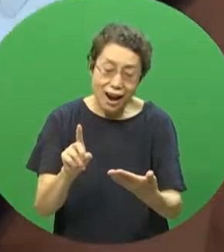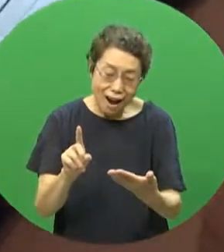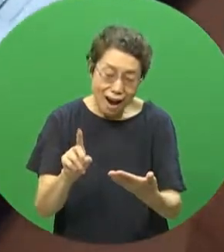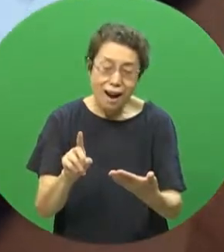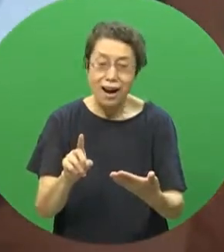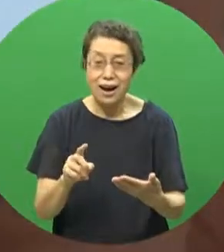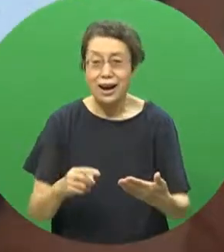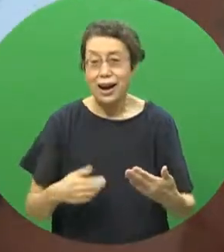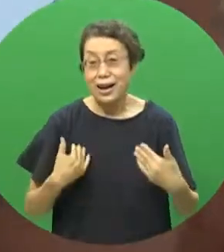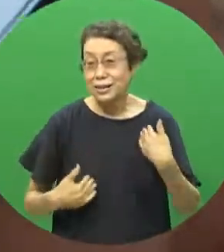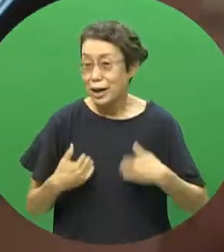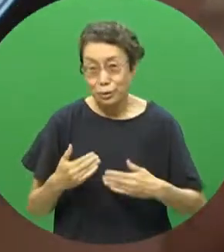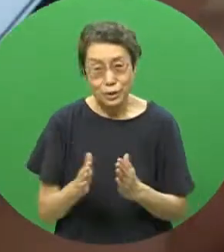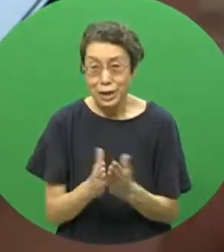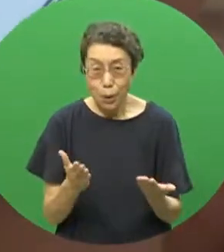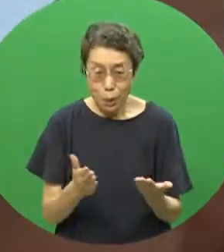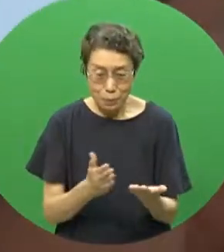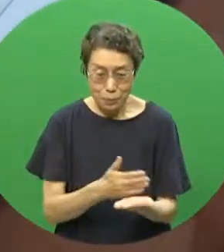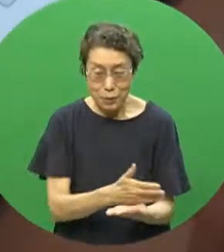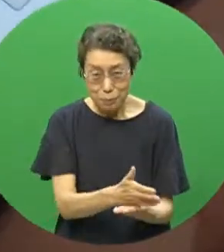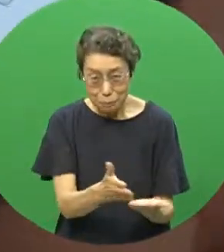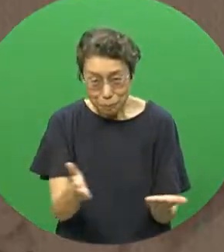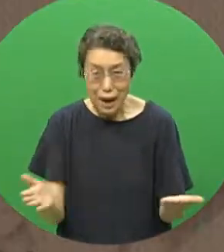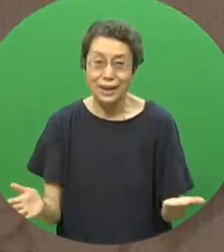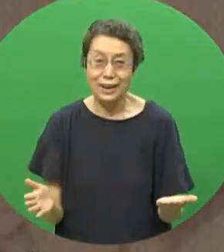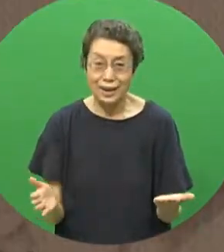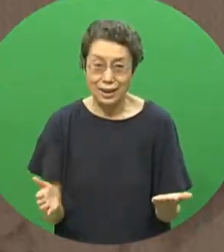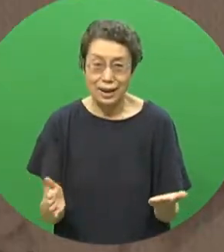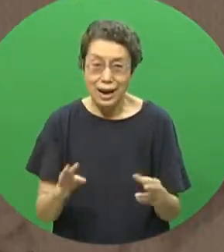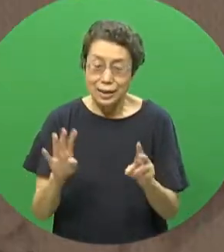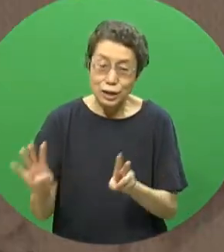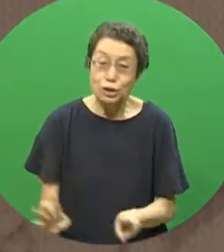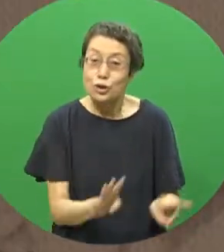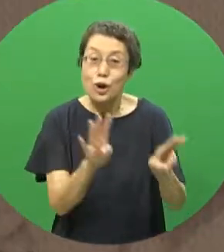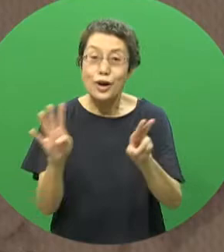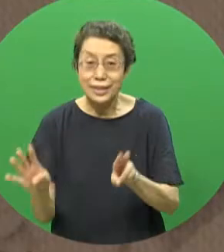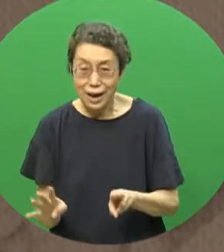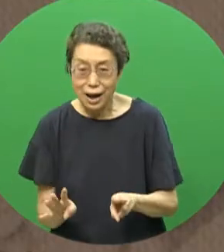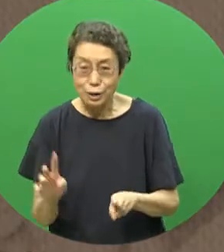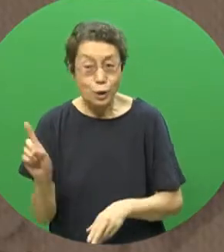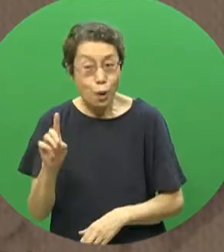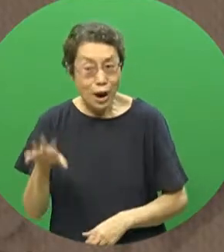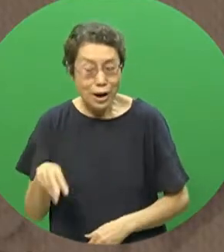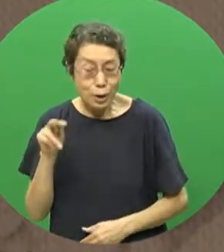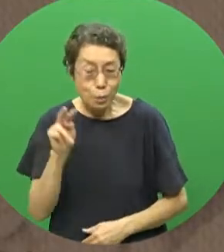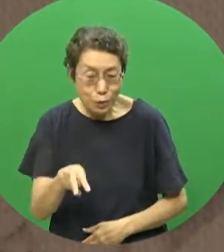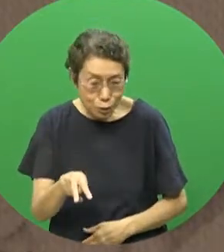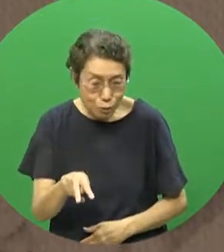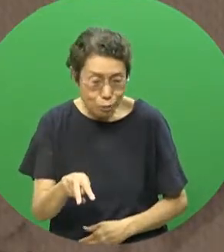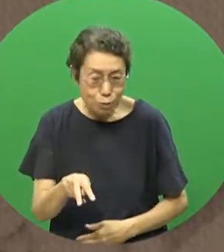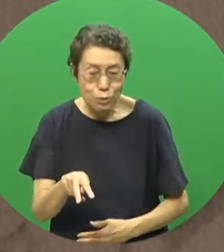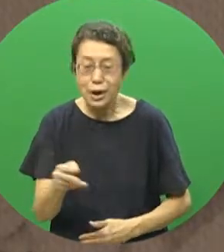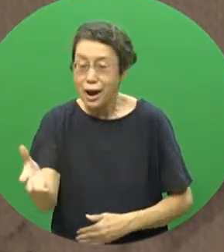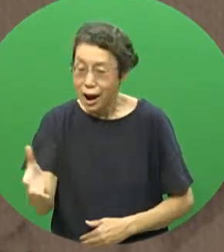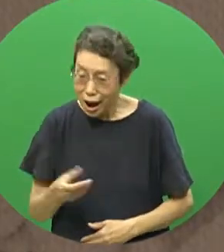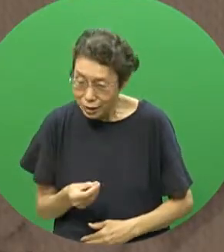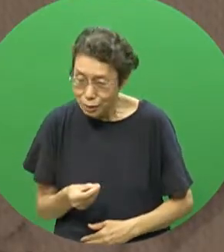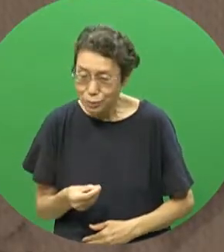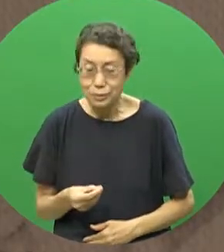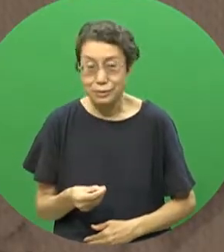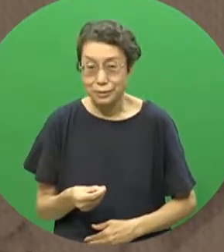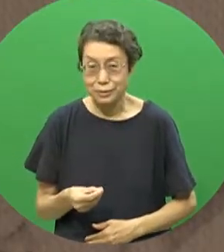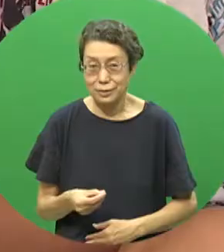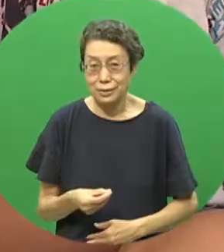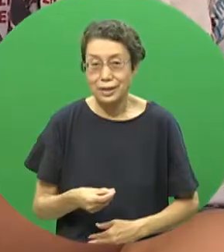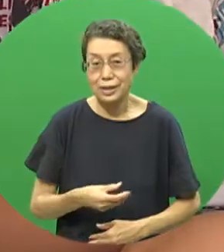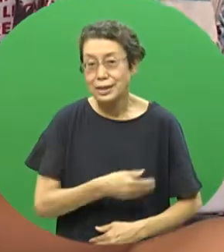った小説がいろいろある。24時間どこからでも電子書籍の閲覧、貸し出し、返却ができます